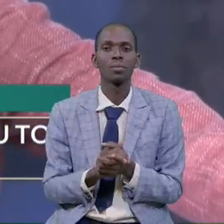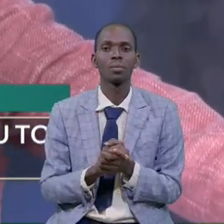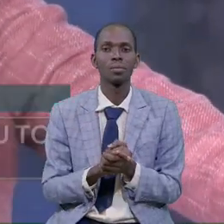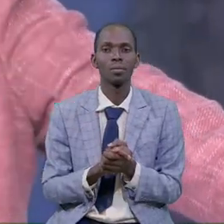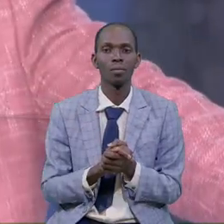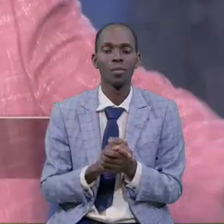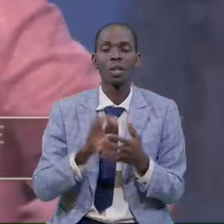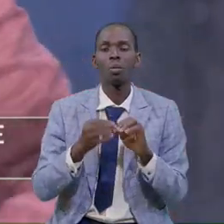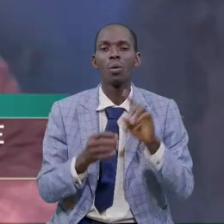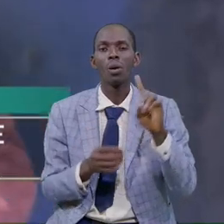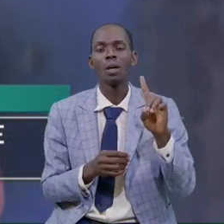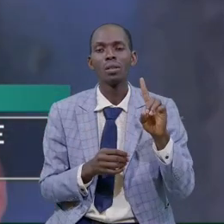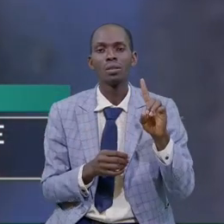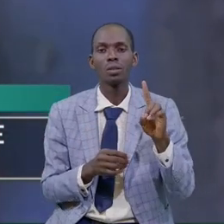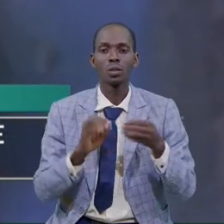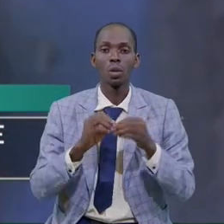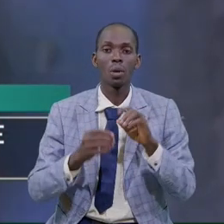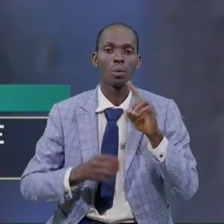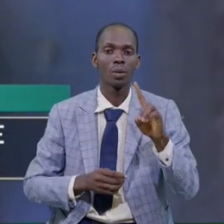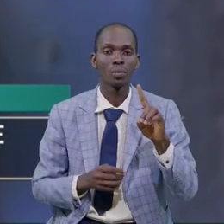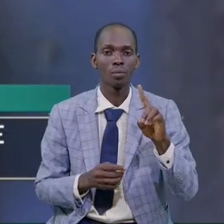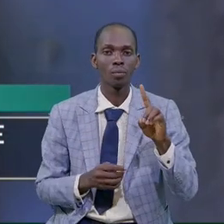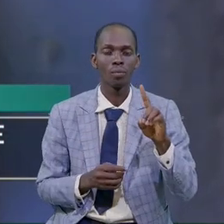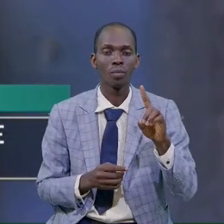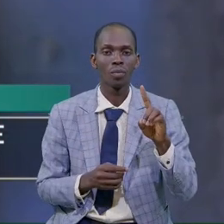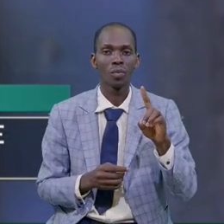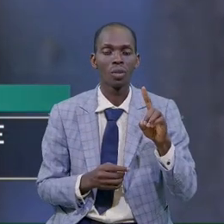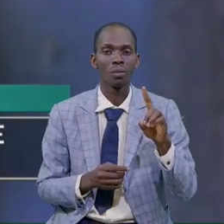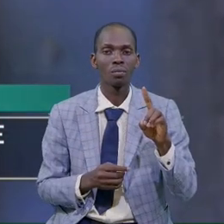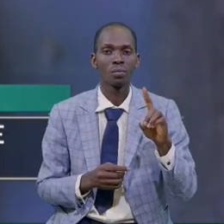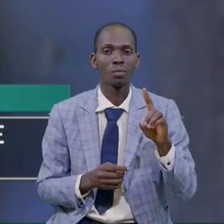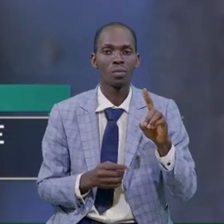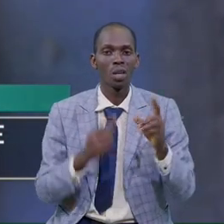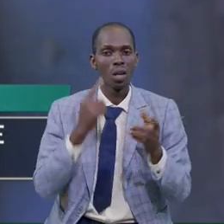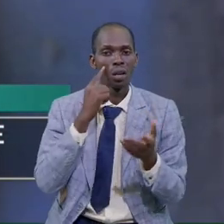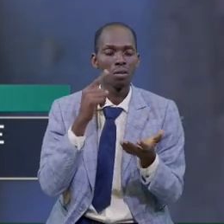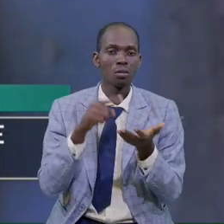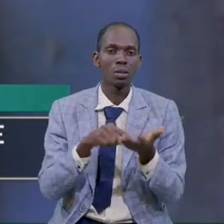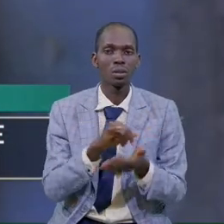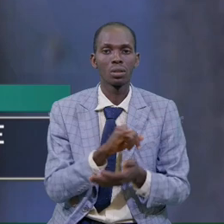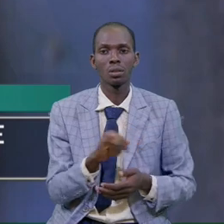Premier point, reconnaître le monde en toi a changé.